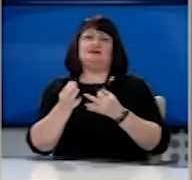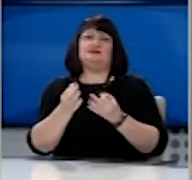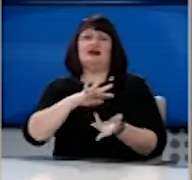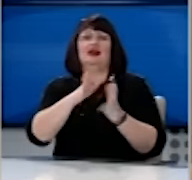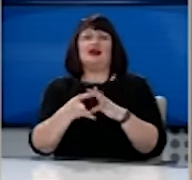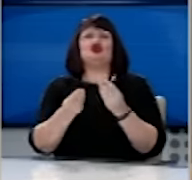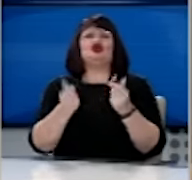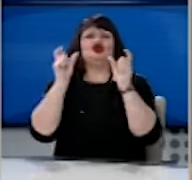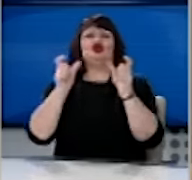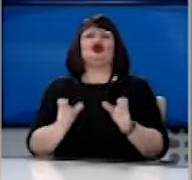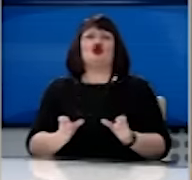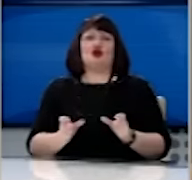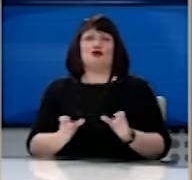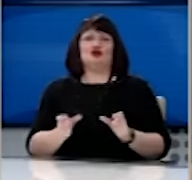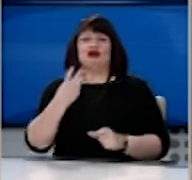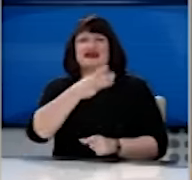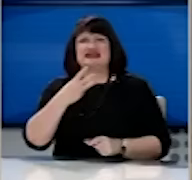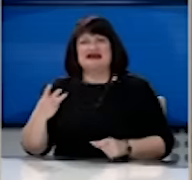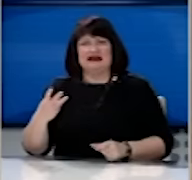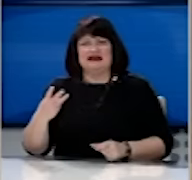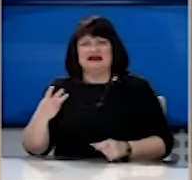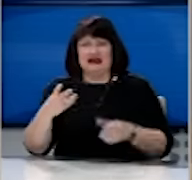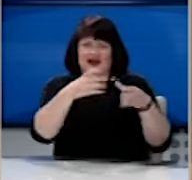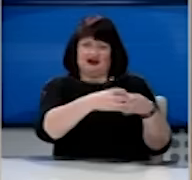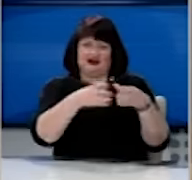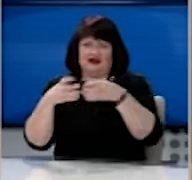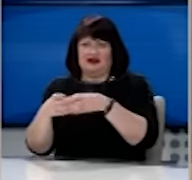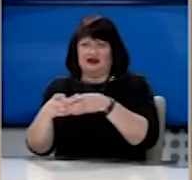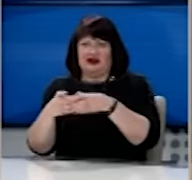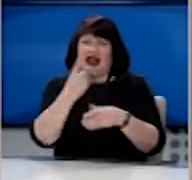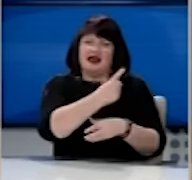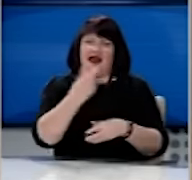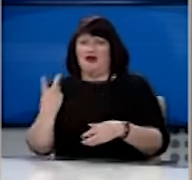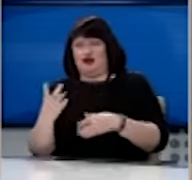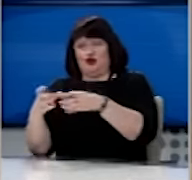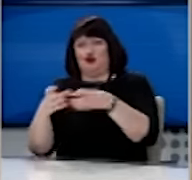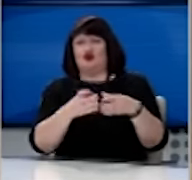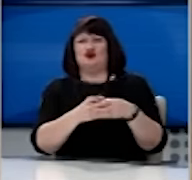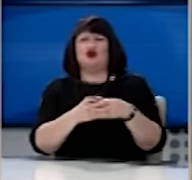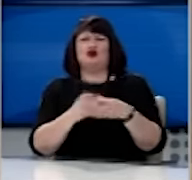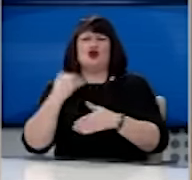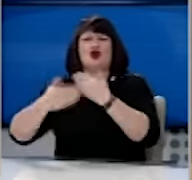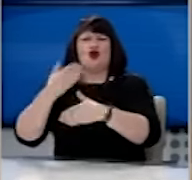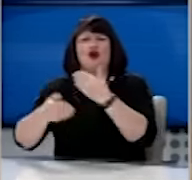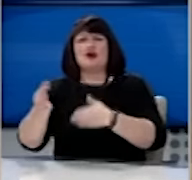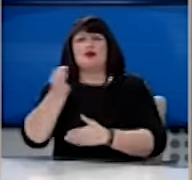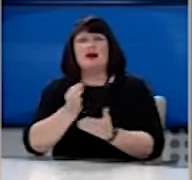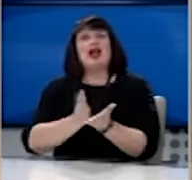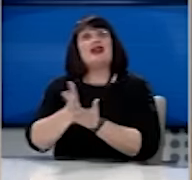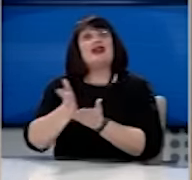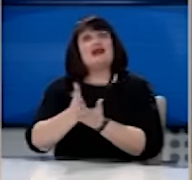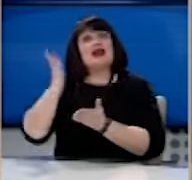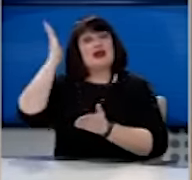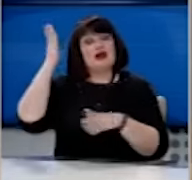λόγια, με το ΣΥΡΙΖΑ νούμερο 1. Τόσα χρόνια που μιλούσαν για δήθεν δίκαιη